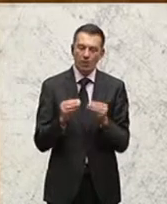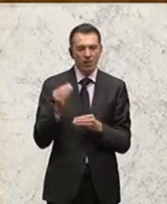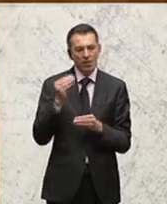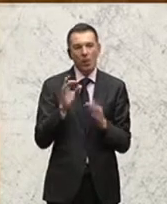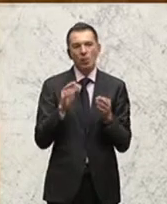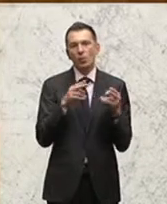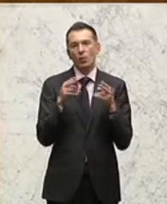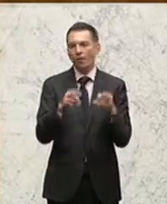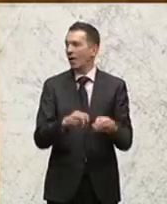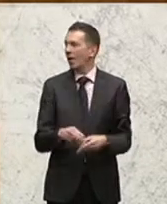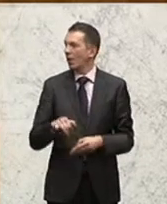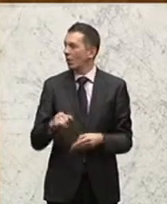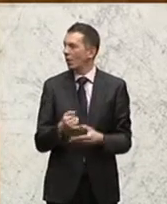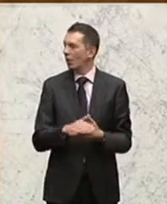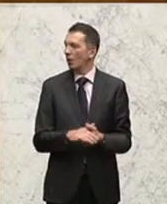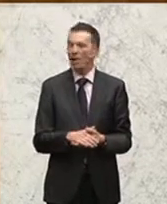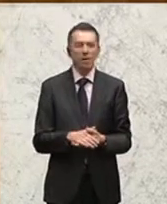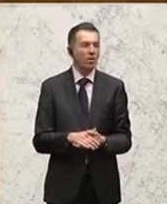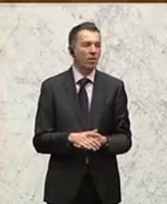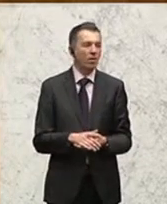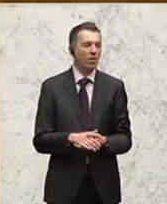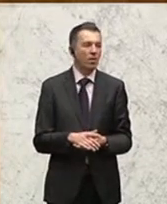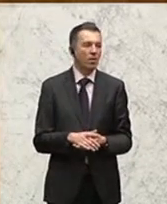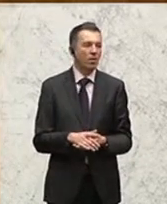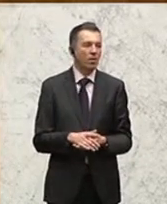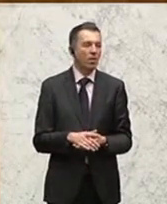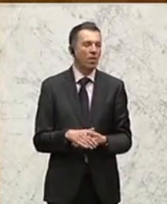ganz guten Weg sind. Der Justiz, da muss man noch sagen, ist natürlich ein kompletter